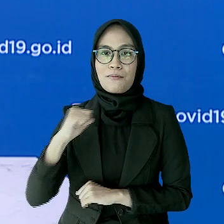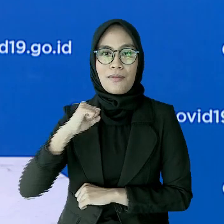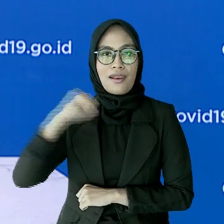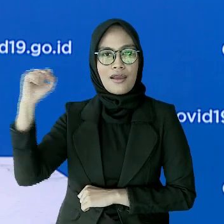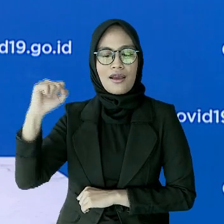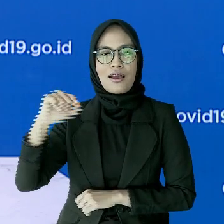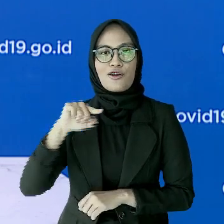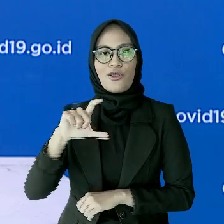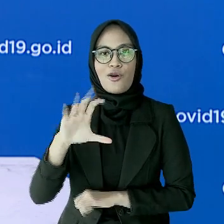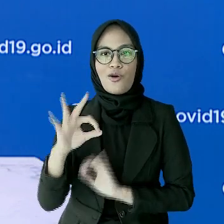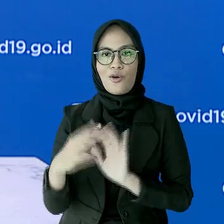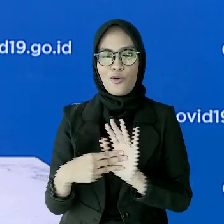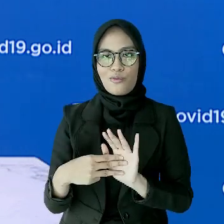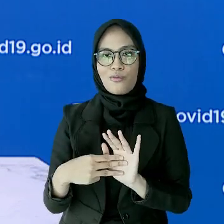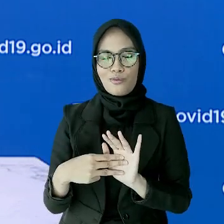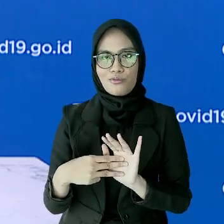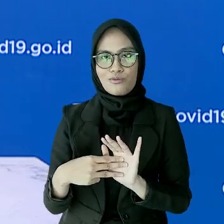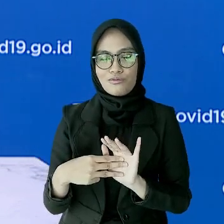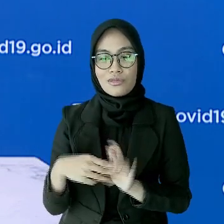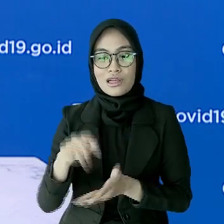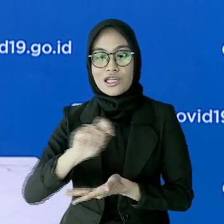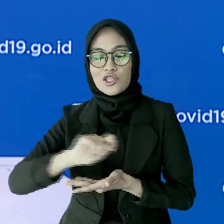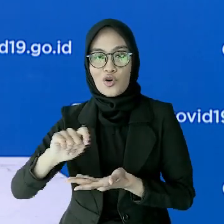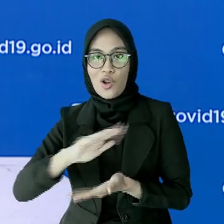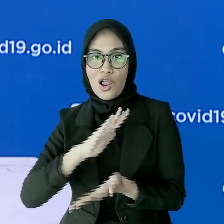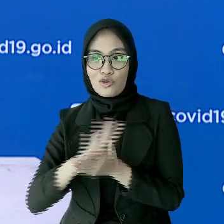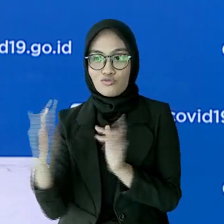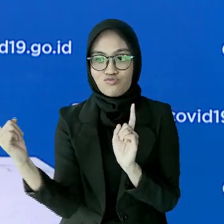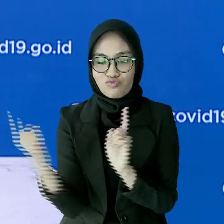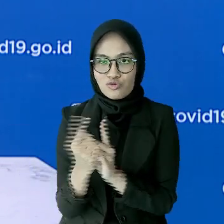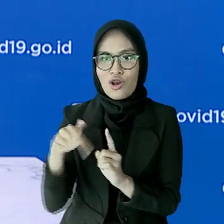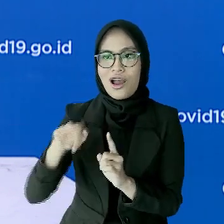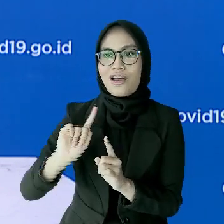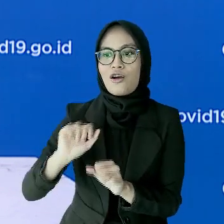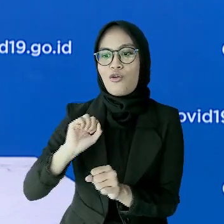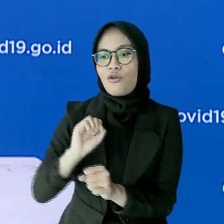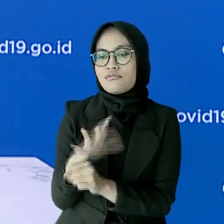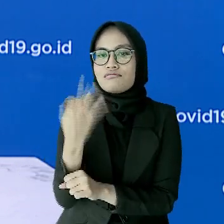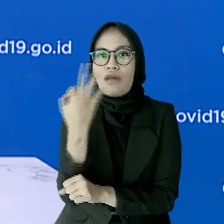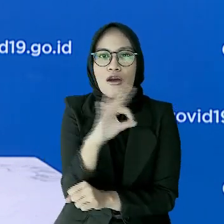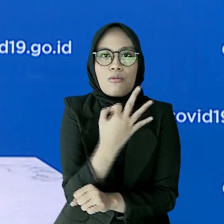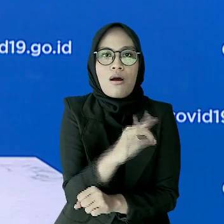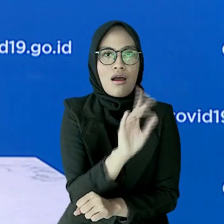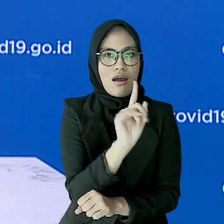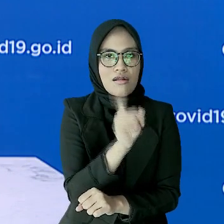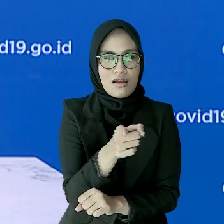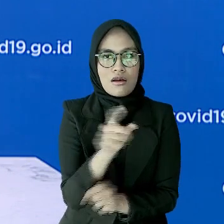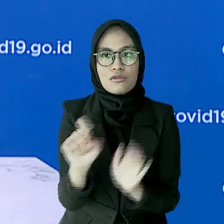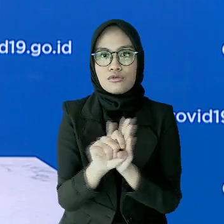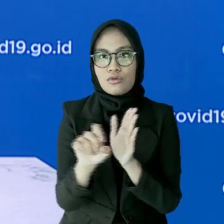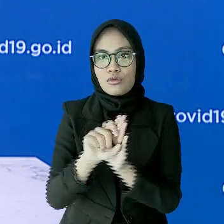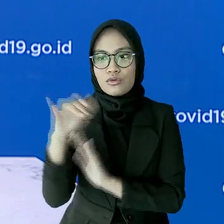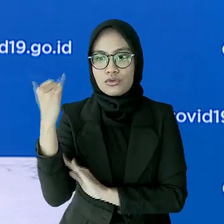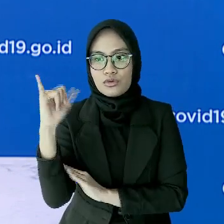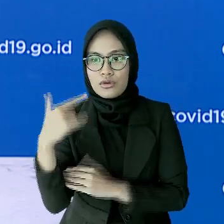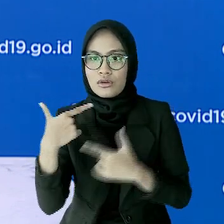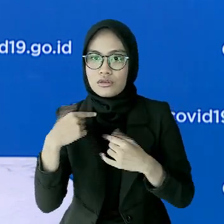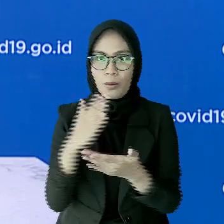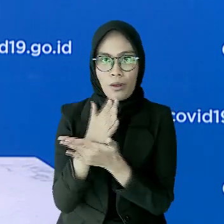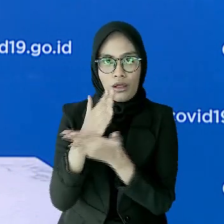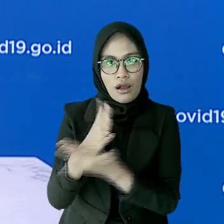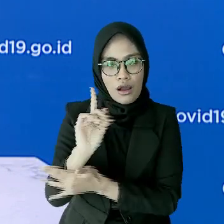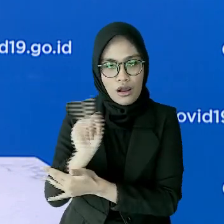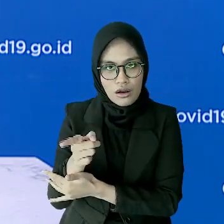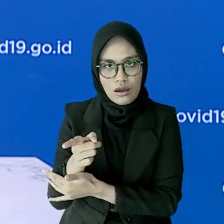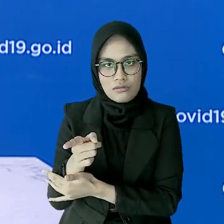Sekolah tatap muka memicu munculnya kasus positif COVID-19, seperti yang terjadi di Daerah Istimewa Yogyakarta dan Jawa Tengah.